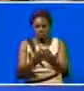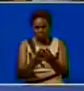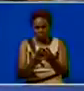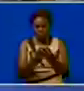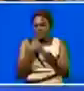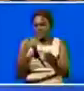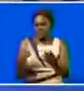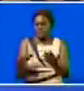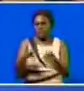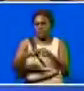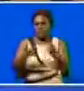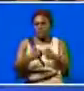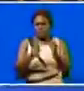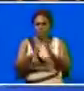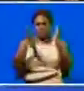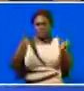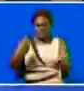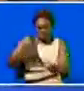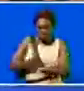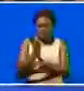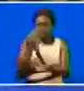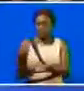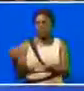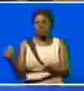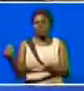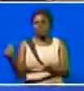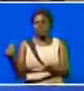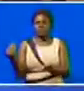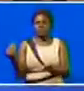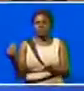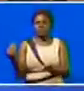vimetajwa kuwa ukiukaji mkubwa wa haki za watoto.